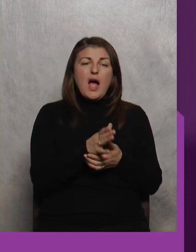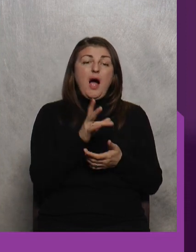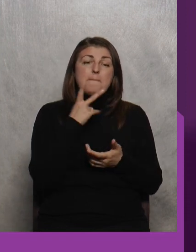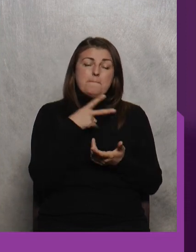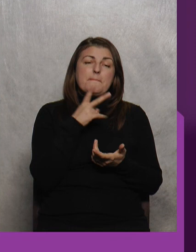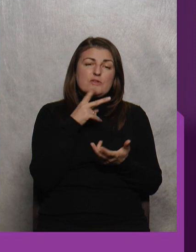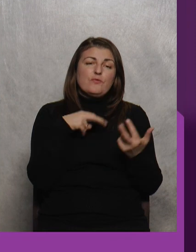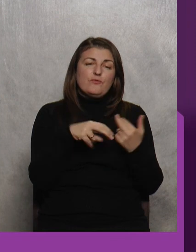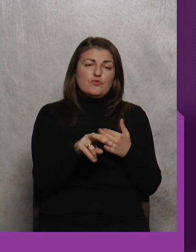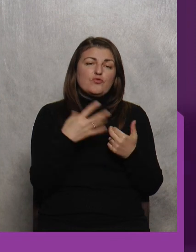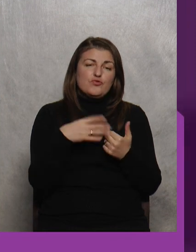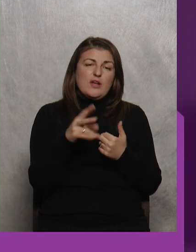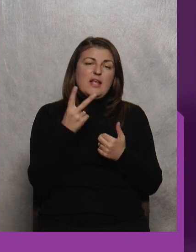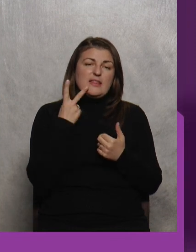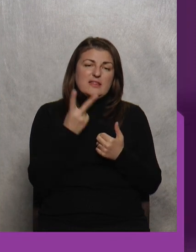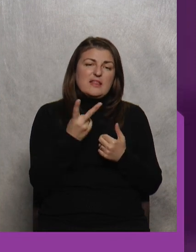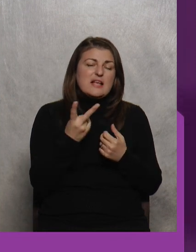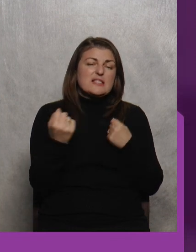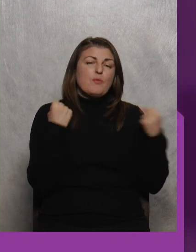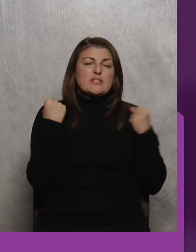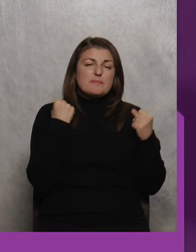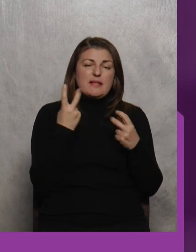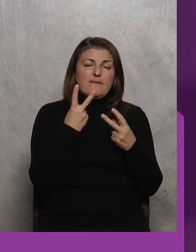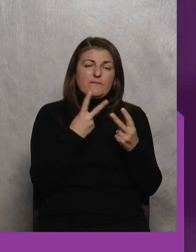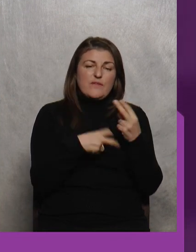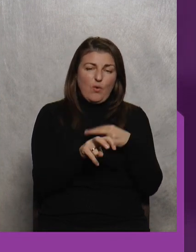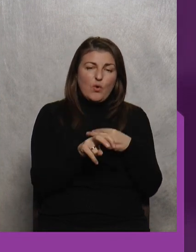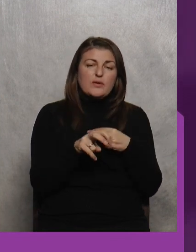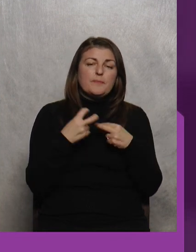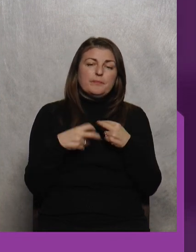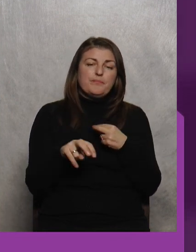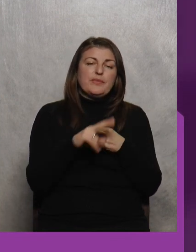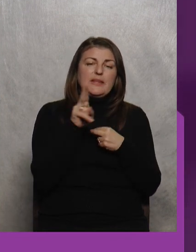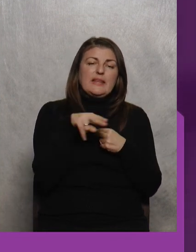ні, бачимо, вже виходять спортсмени.